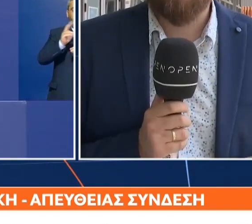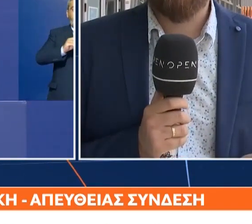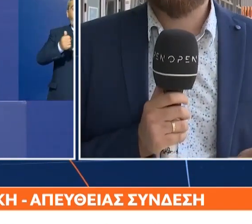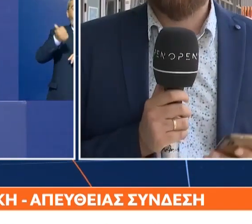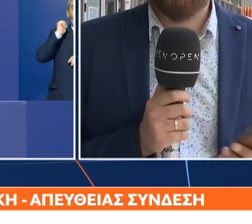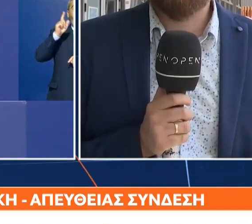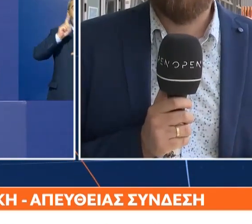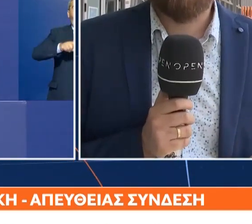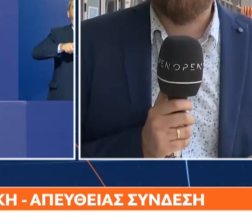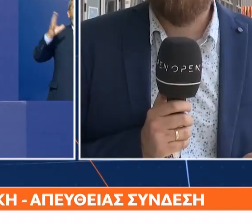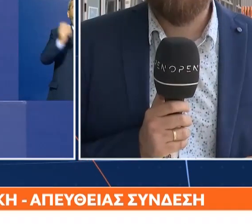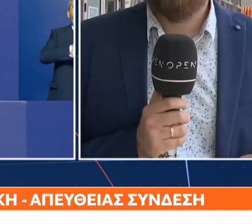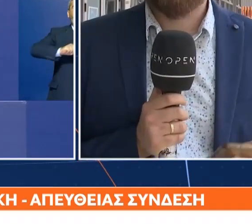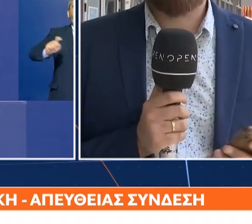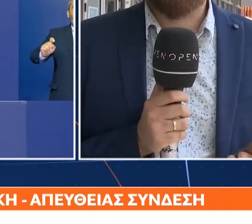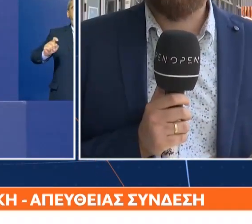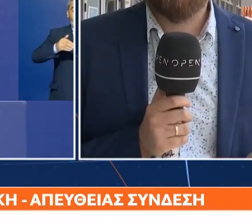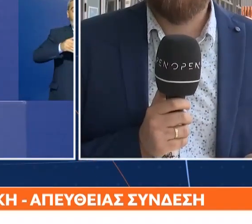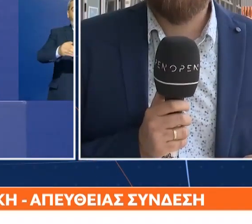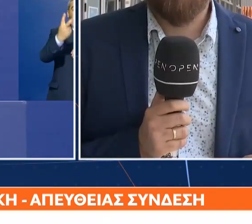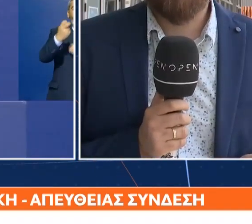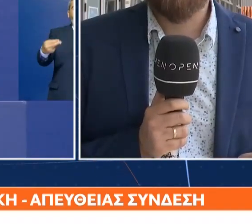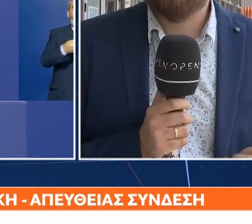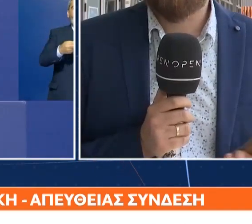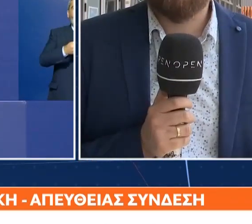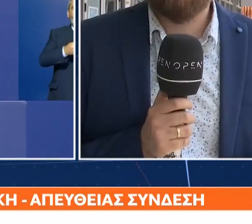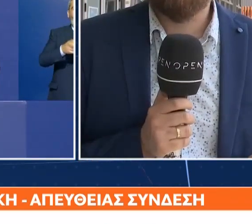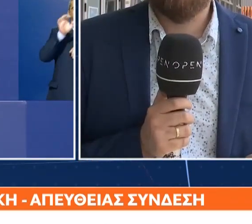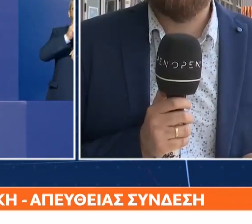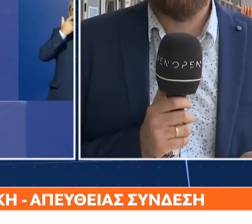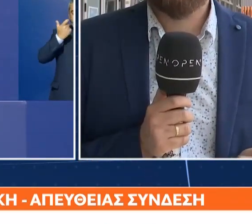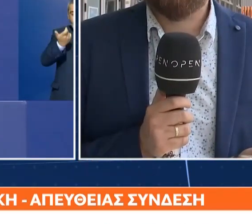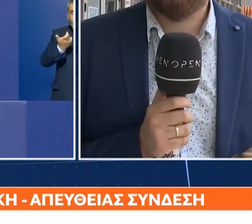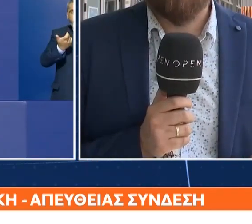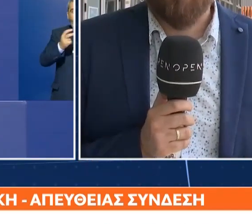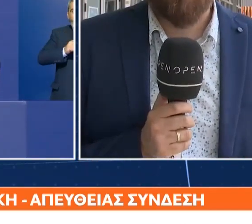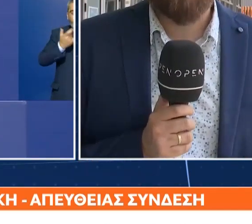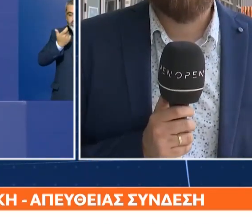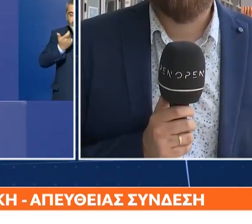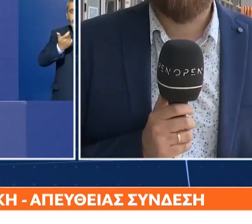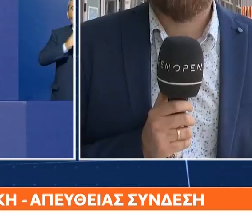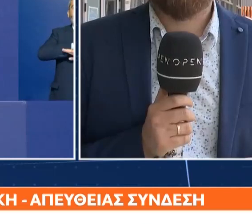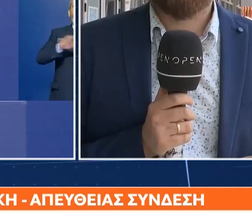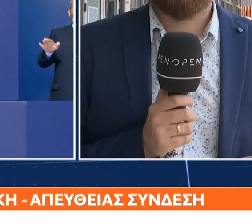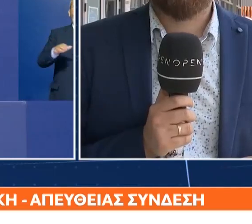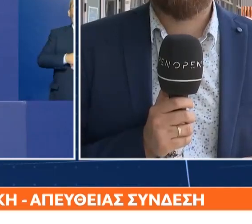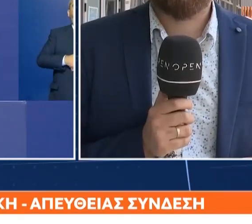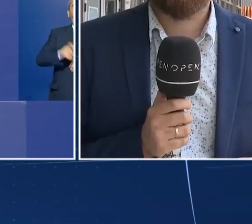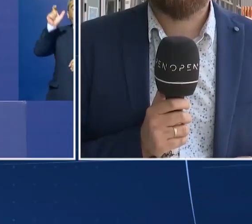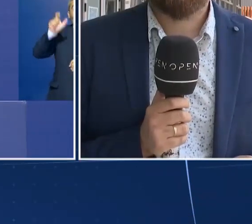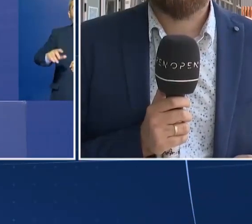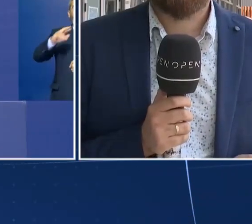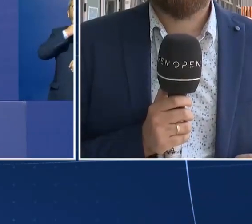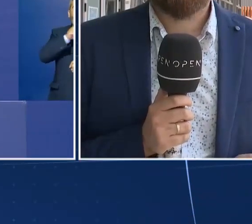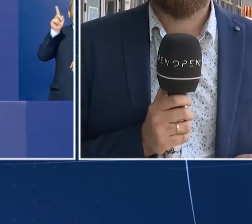Λίνα και να ξαναπιάσουμε το νήμα εκεί που το άφησαν οι δύο άνδρες στη συνάντησή τους στην Κωνσταντινούπολη. Σε ευχαριστώ. Να ακούσουμε τον